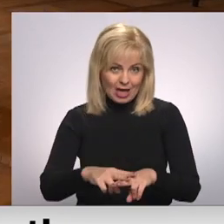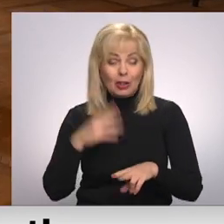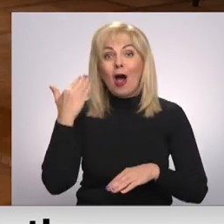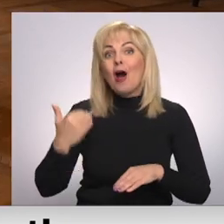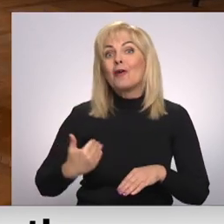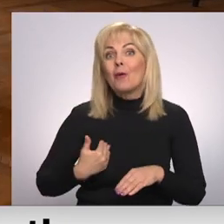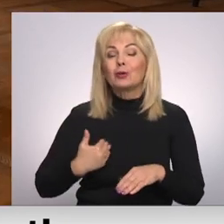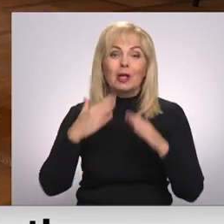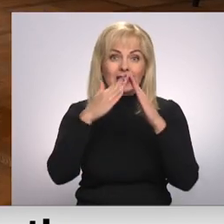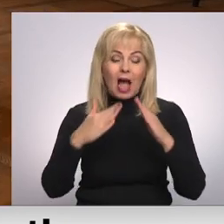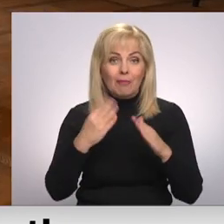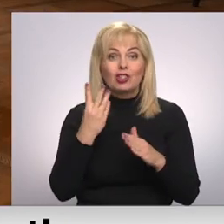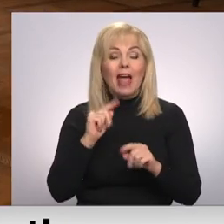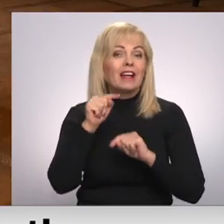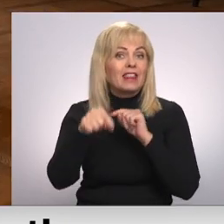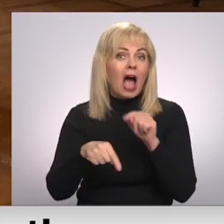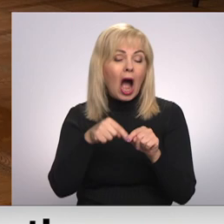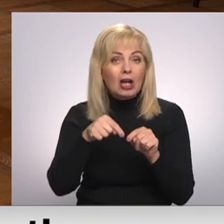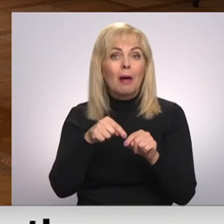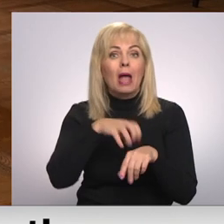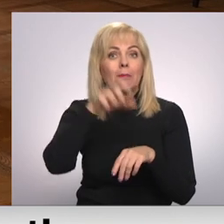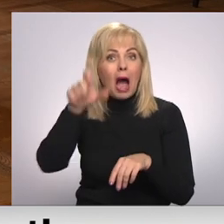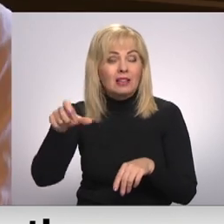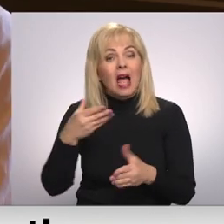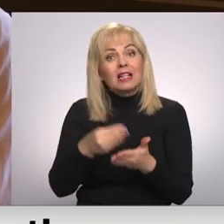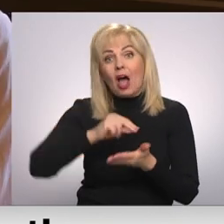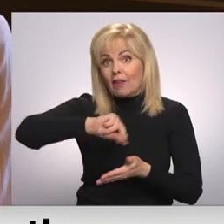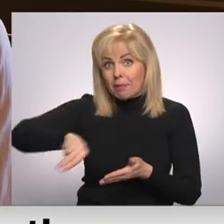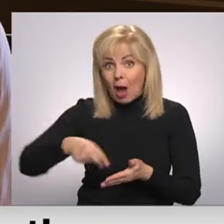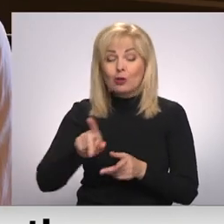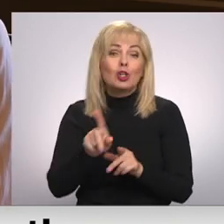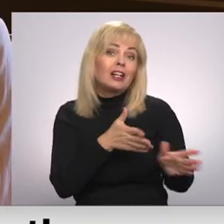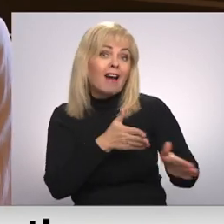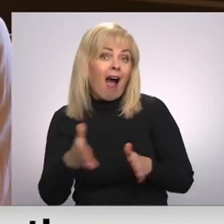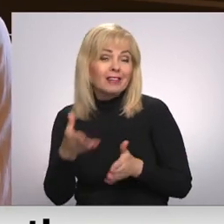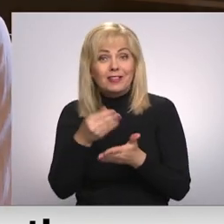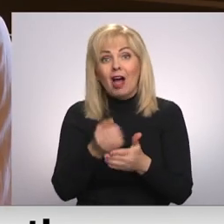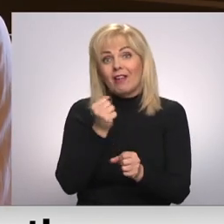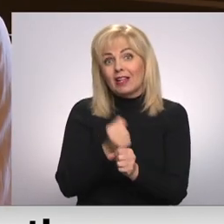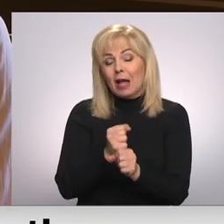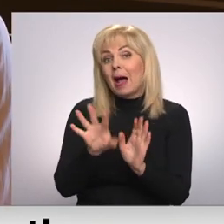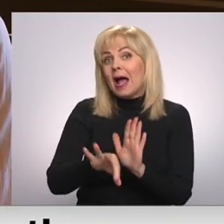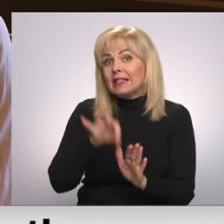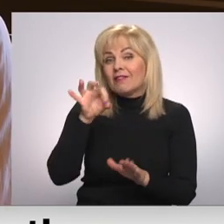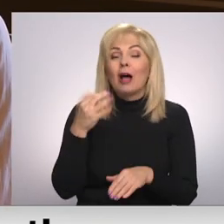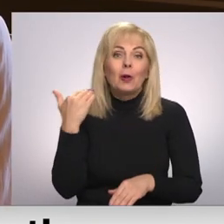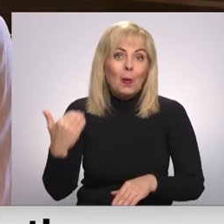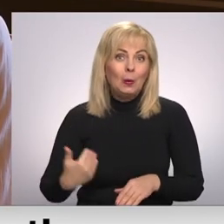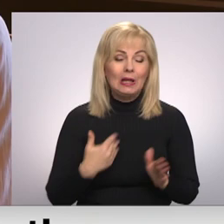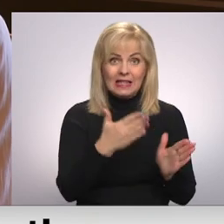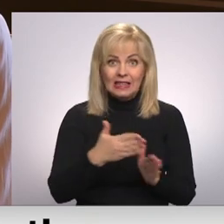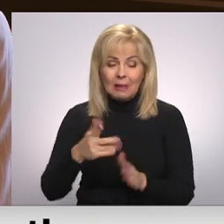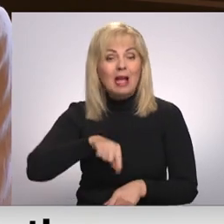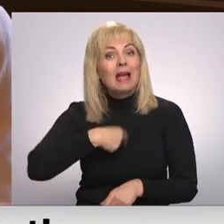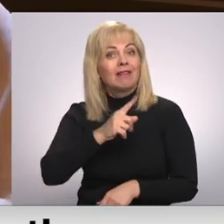Kuldīgas Rātsnamā 4 topošie ārsti ar saviem parakstiem apliecina, ka ir gatavi par savu darbu vietu izvēlēties Kuldīgas slimnīcu, ir